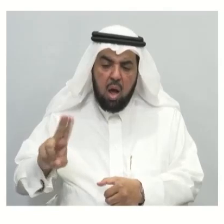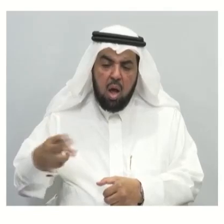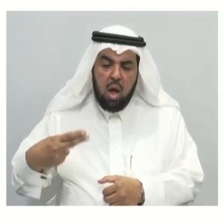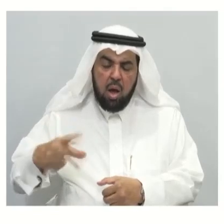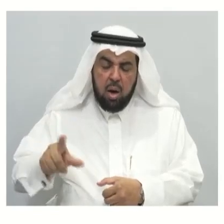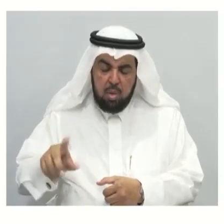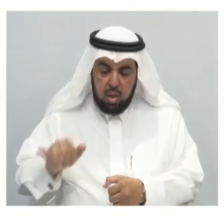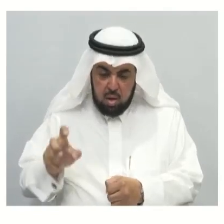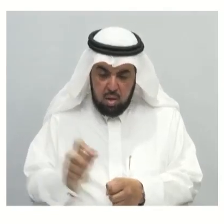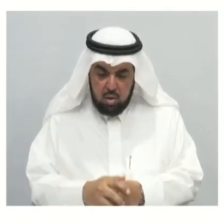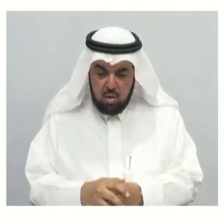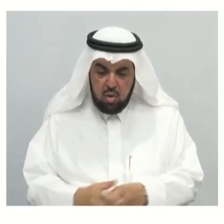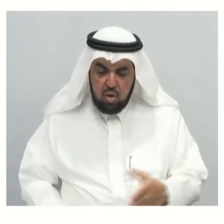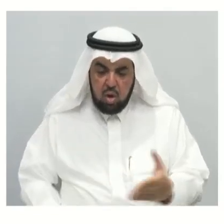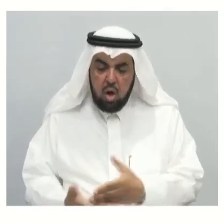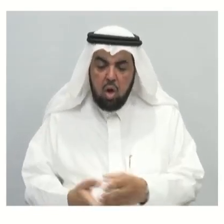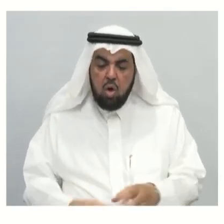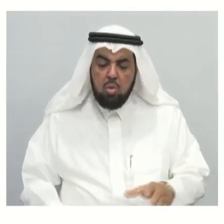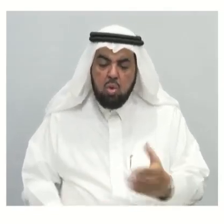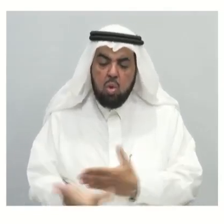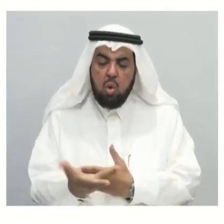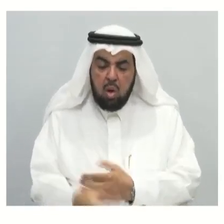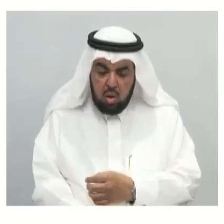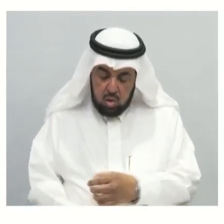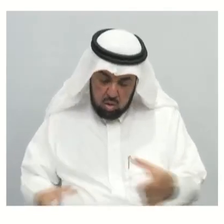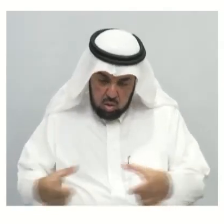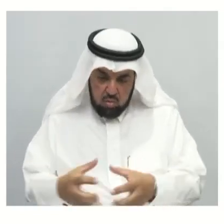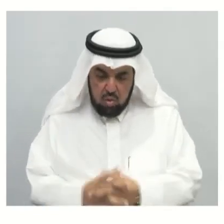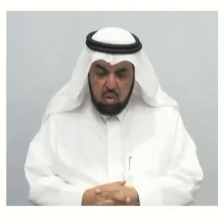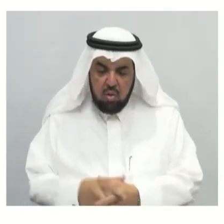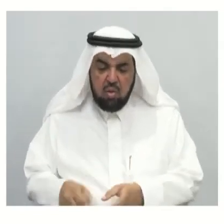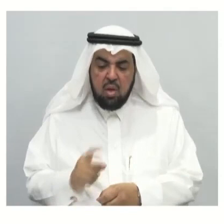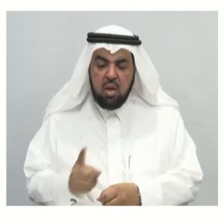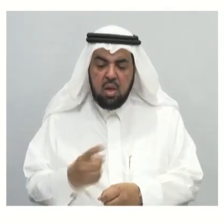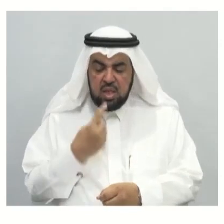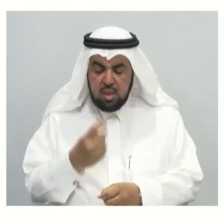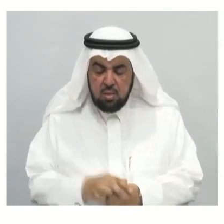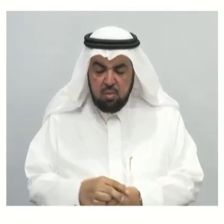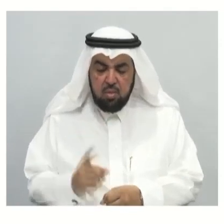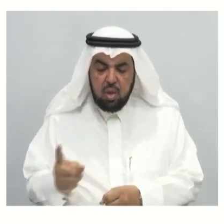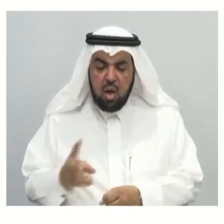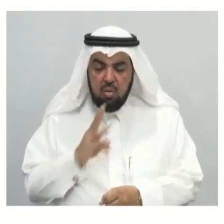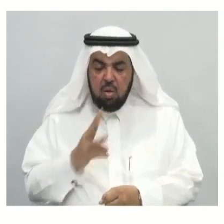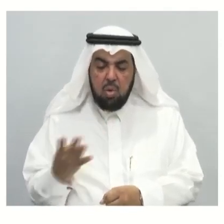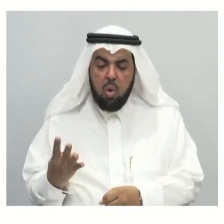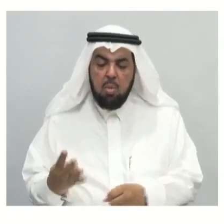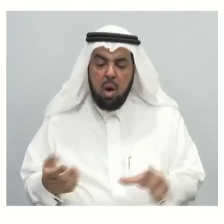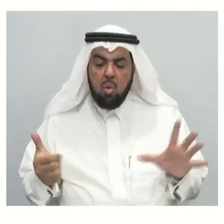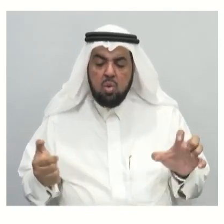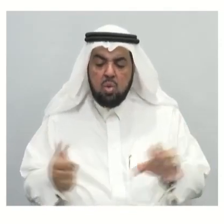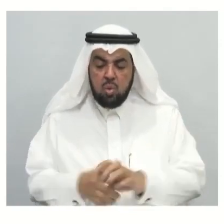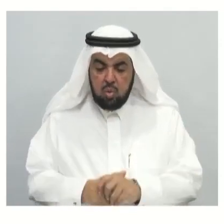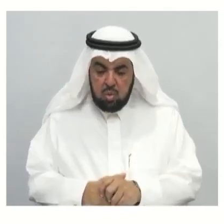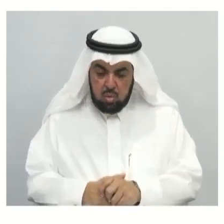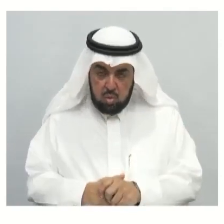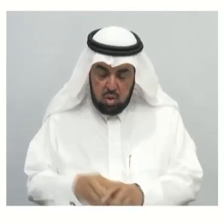العربيه وصدر بروتوكول هذه الاتفاقيه في عام 1364